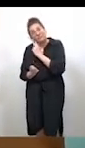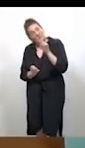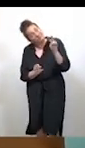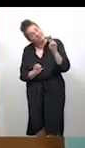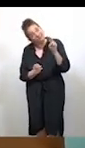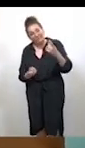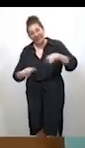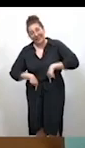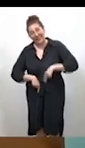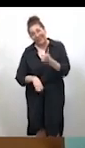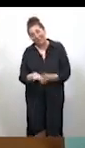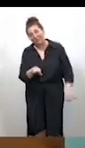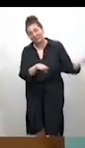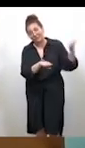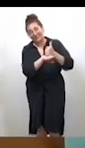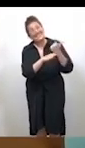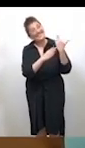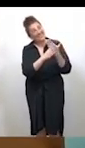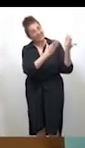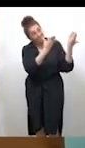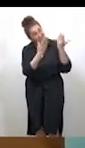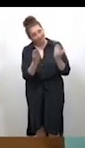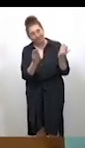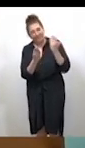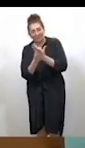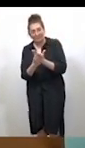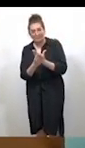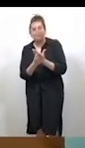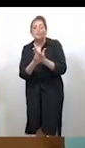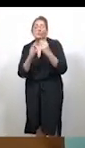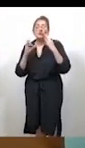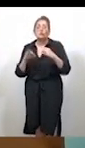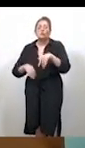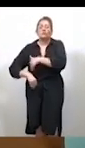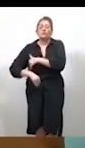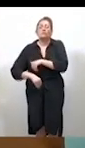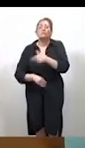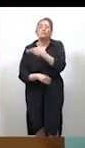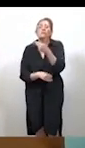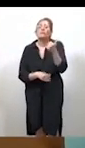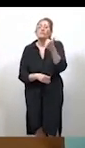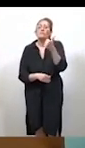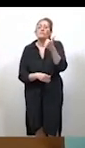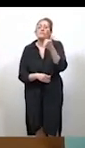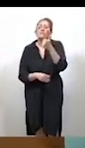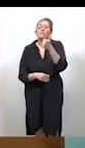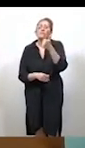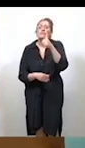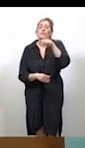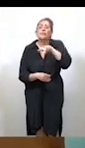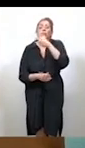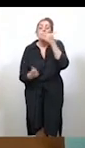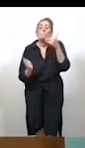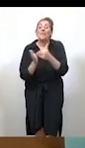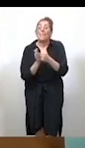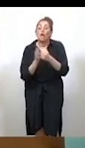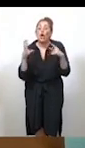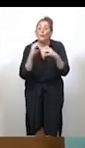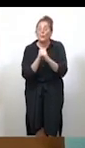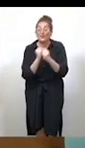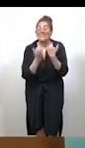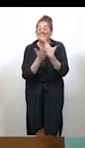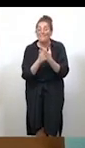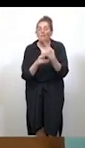aujourd'hui l'ANA qui intervient, l'Agence nationale pour l'amélioration de l'habitat, avec un certain nombre de dispositifs, mais qu'on va perdre puisqu'on arrive au